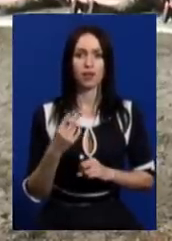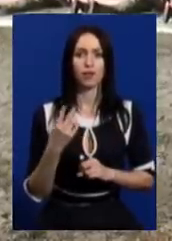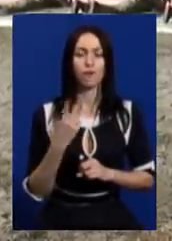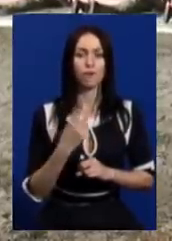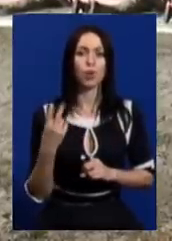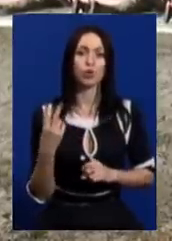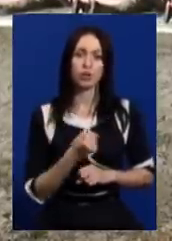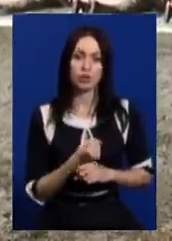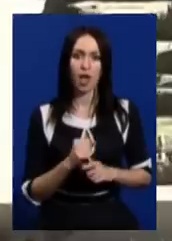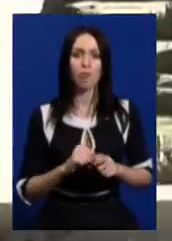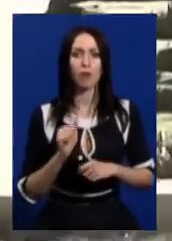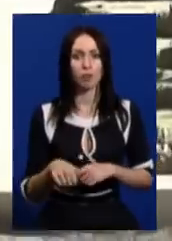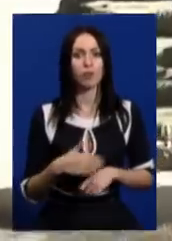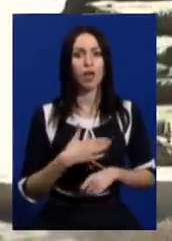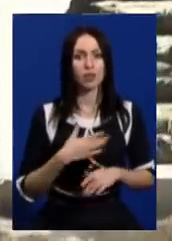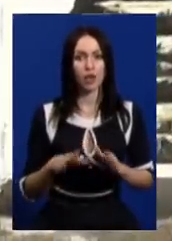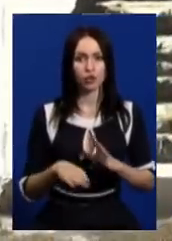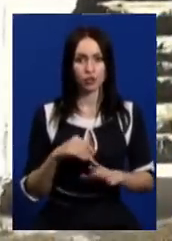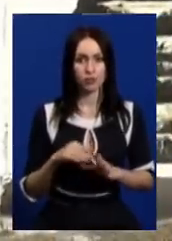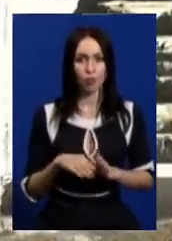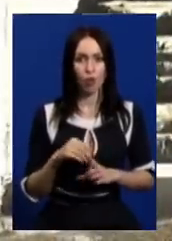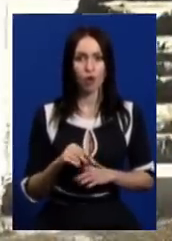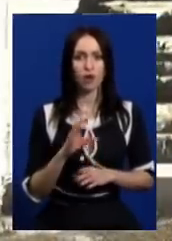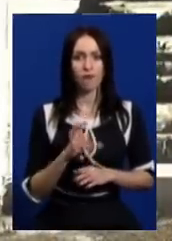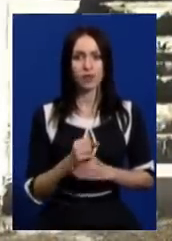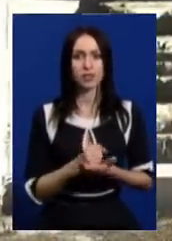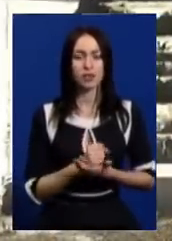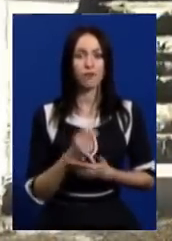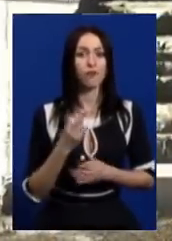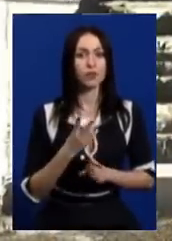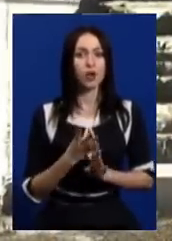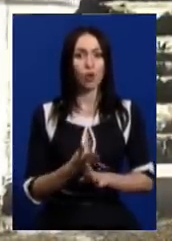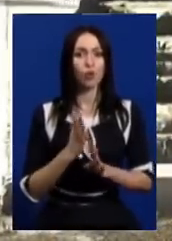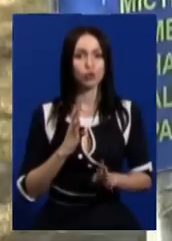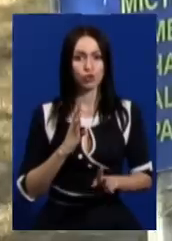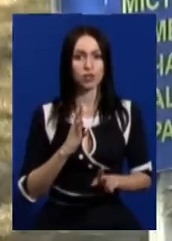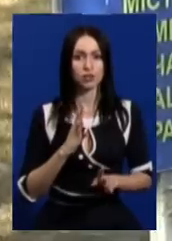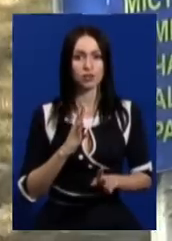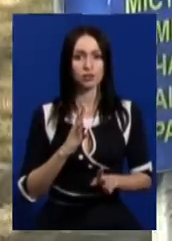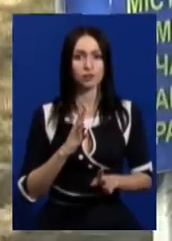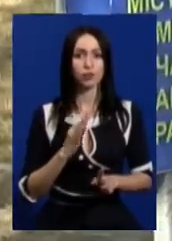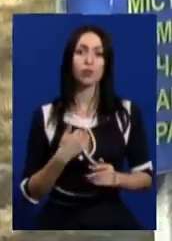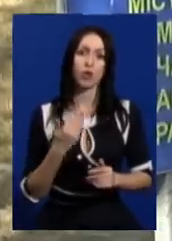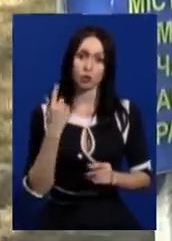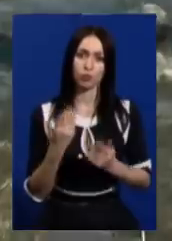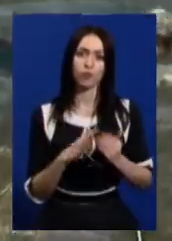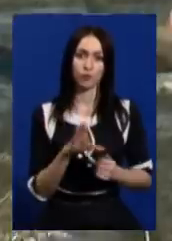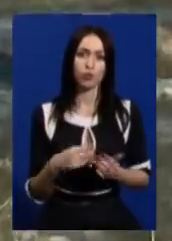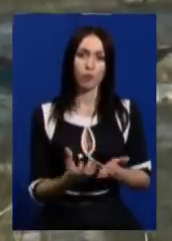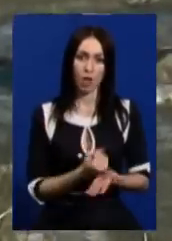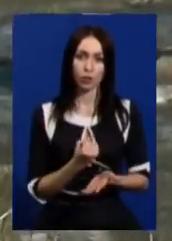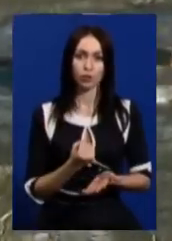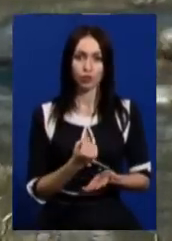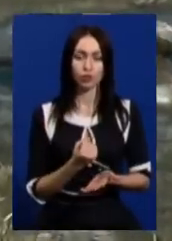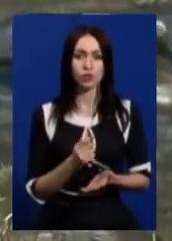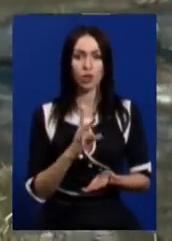12-двухнедельные, помимо наших сборов с резервом второй очереди. Ну, я думаю, все получится, как бы,